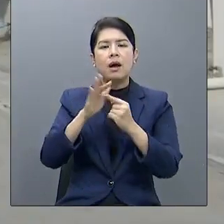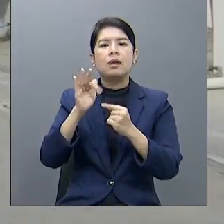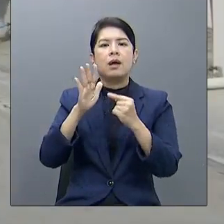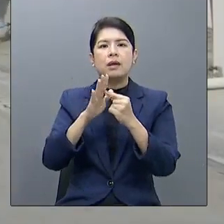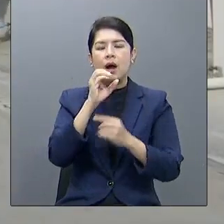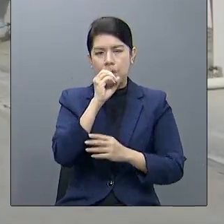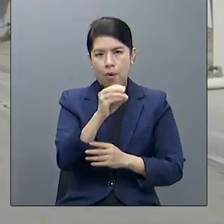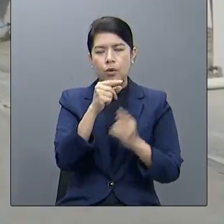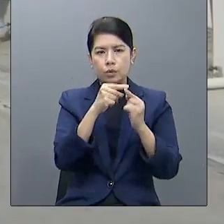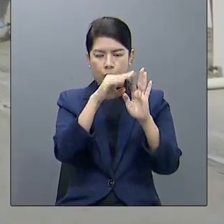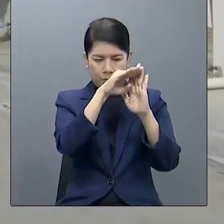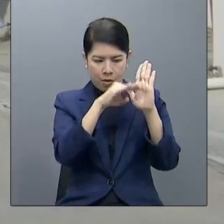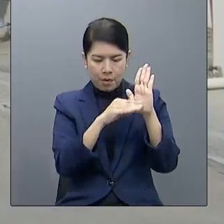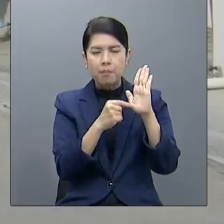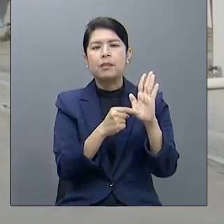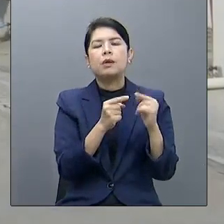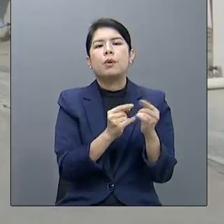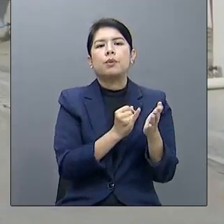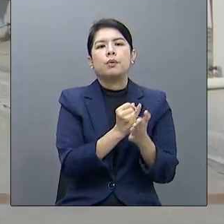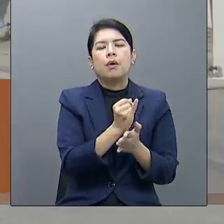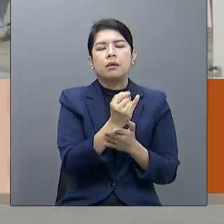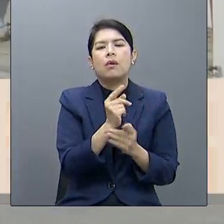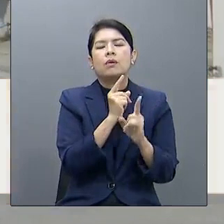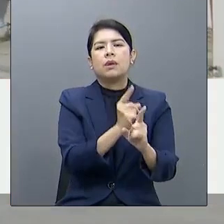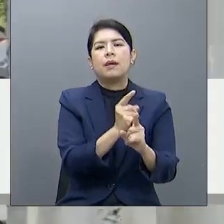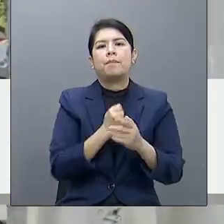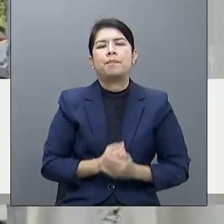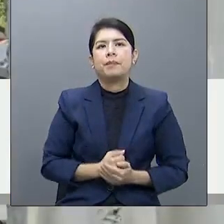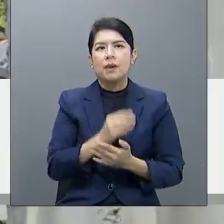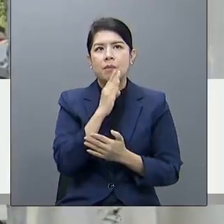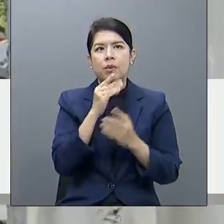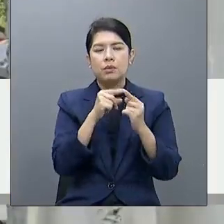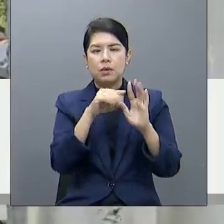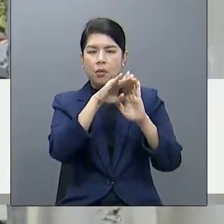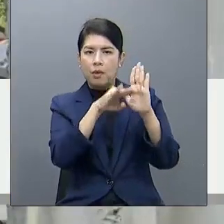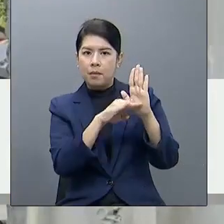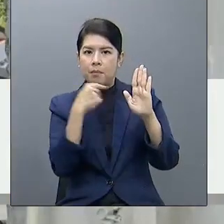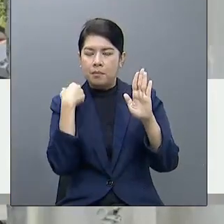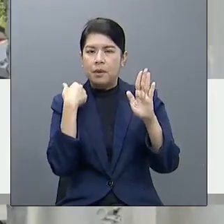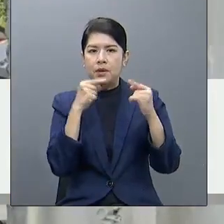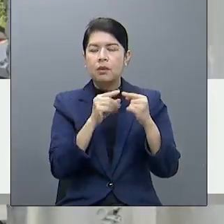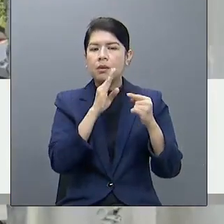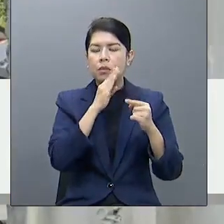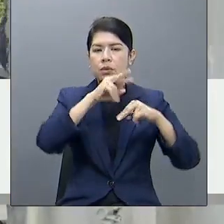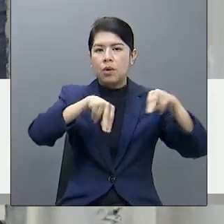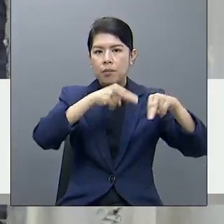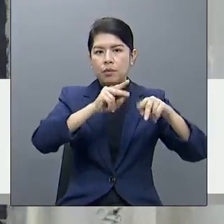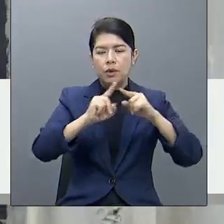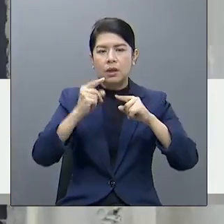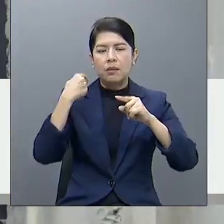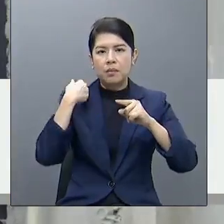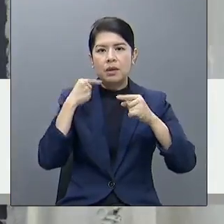ตามพยานหลักฐานที่ผู้ร้องขอให้ออกหมายค้นหากผู้พิการออกหมายค้นที่รโหฐานใดๆตามกฎหมายเจ้าพนักงาน